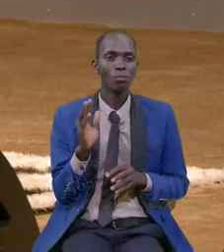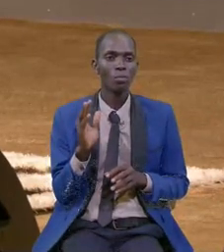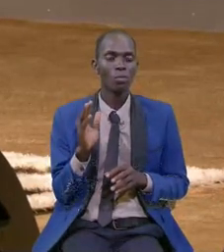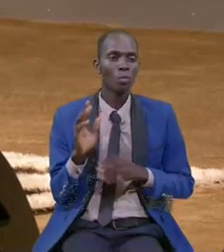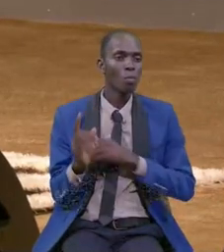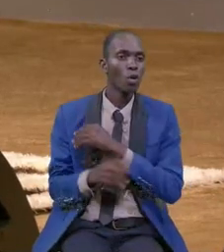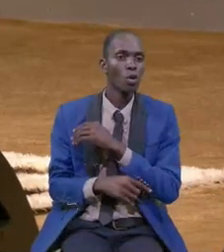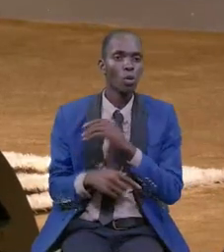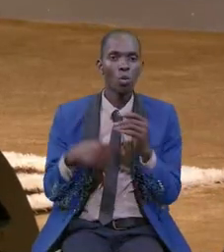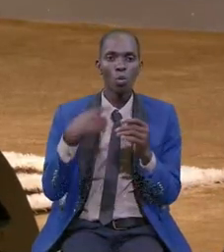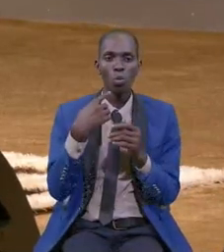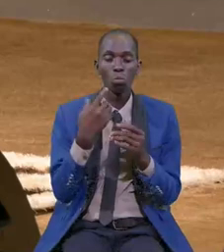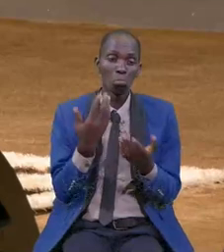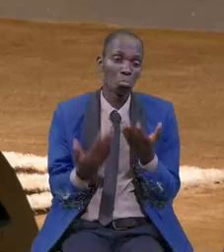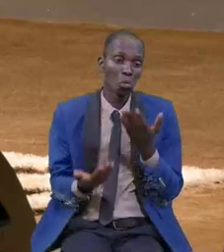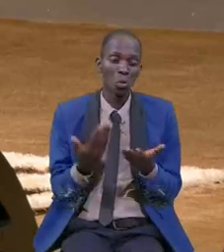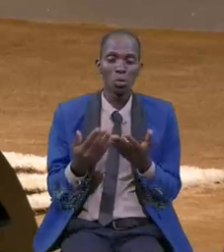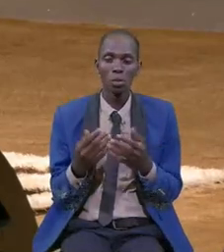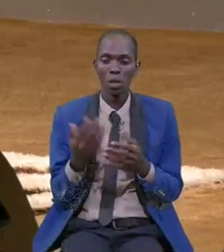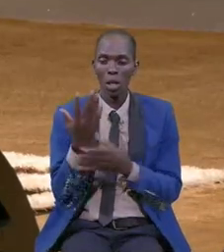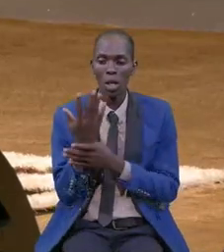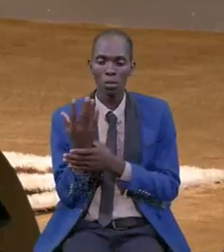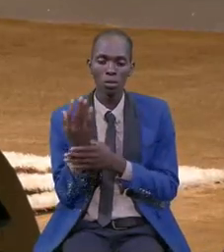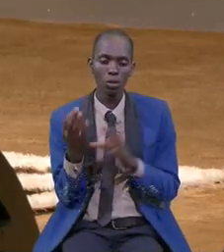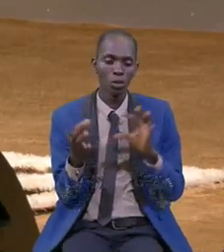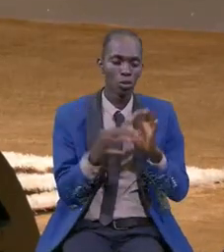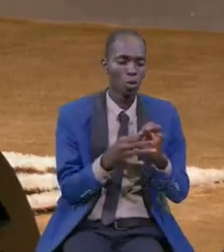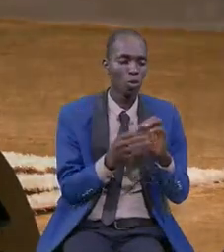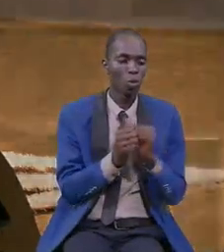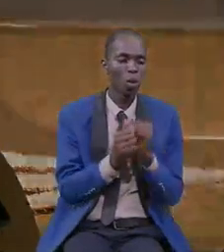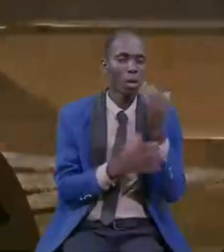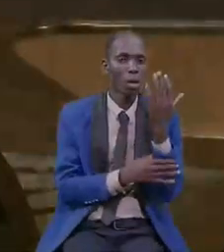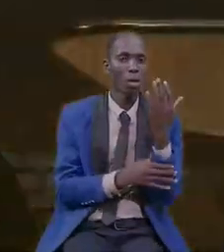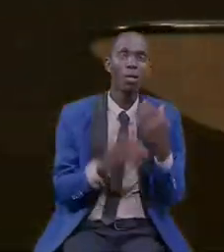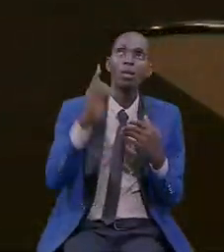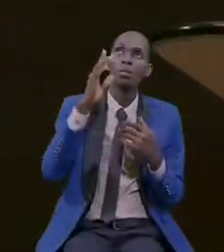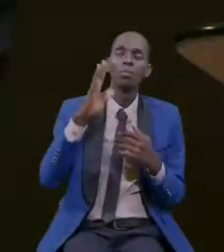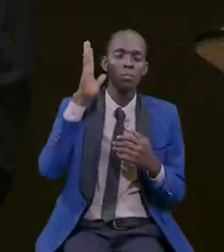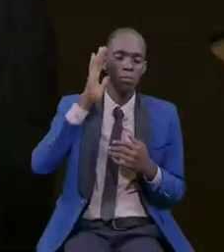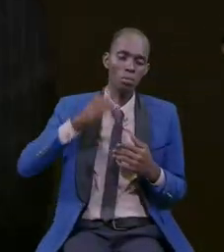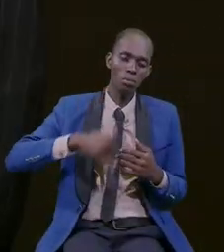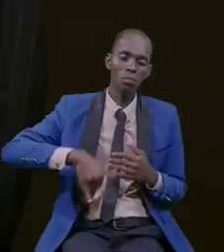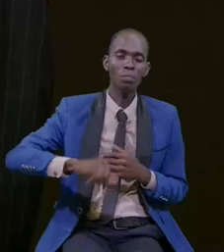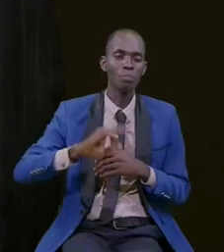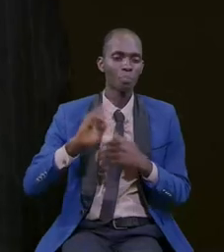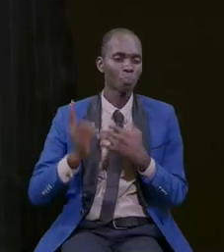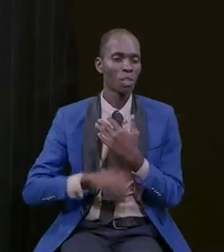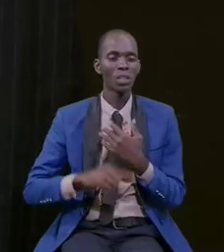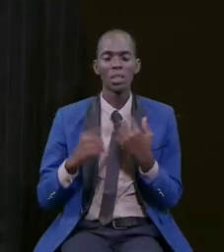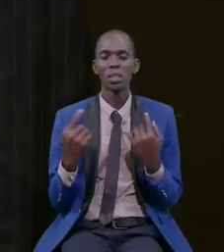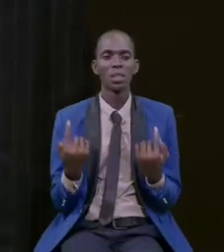mettent ensemble le pécheur ne sera pas impuni Dieu va punir le péché la personne peut